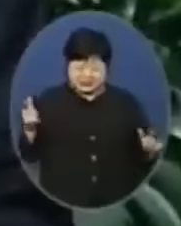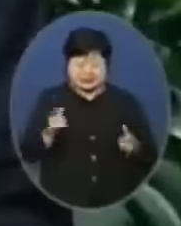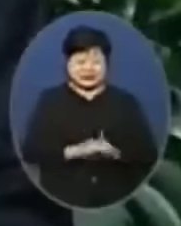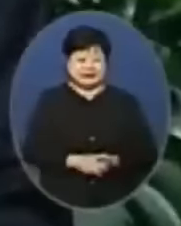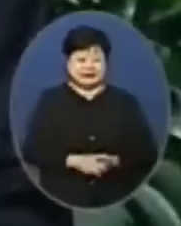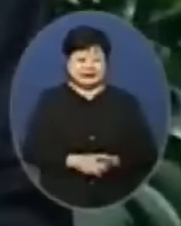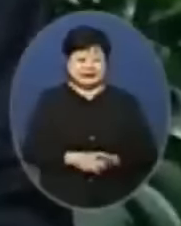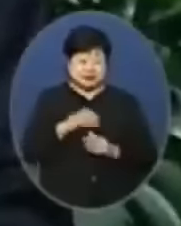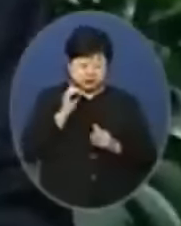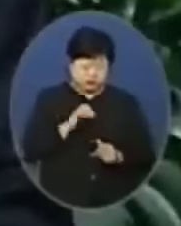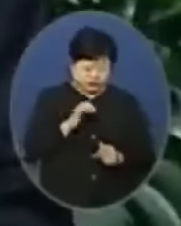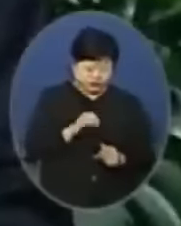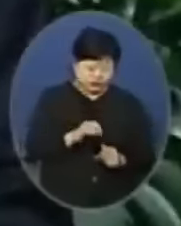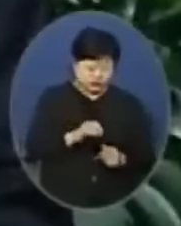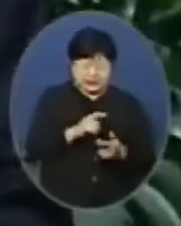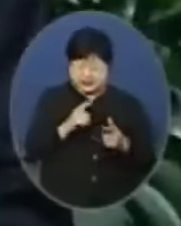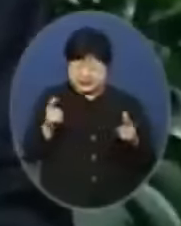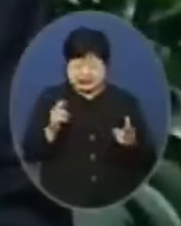꾸중이나 듣고